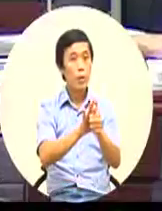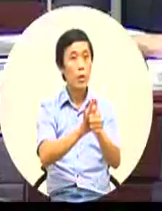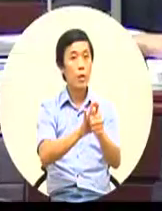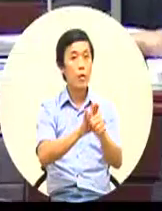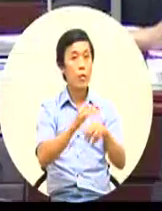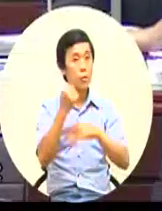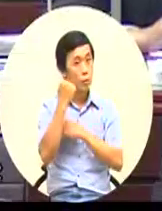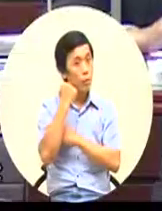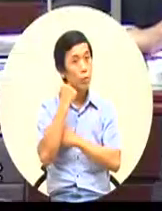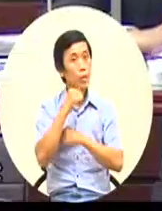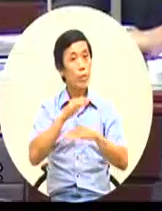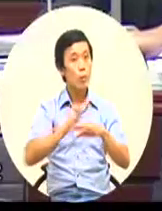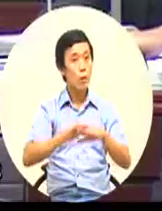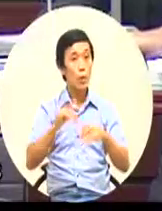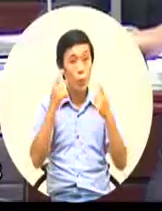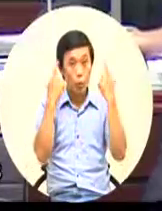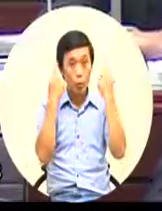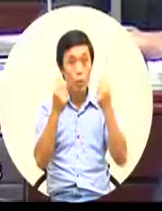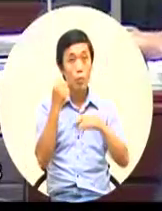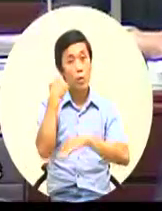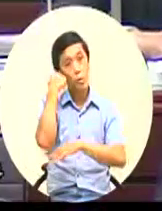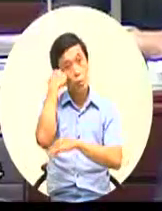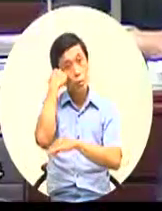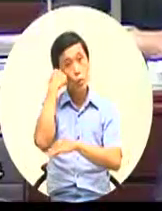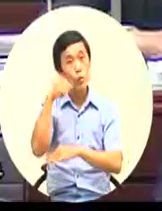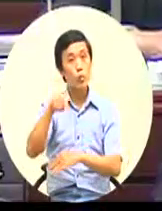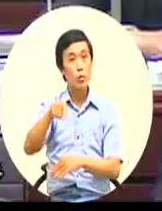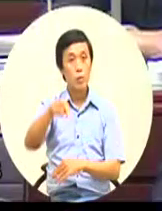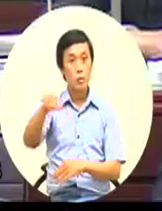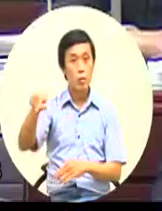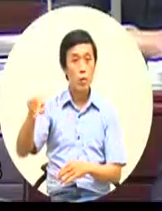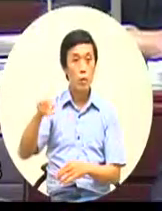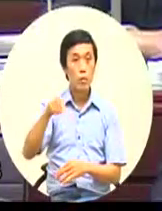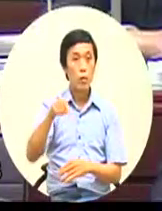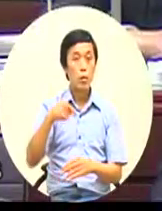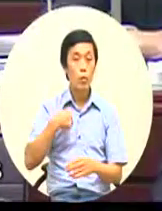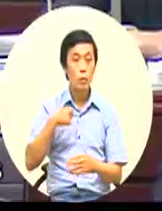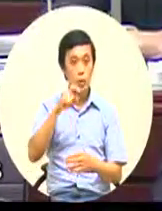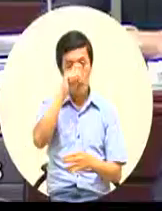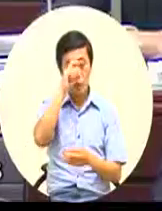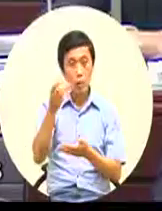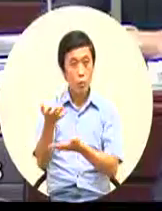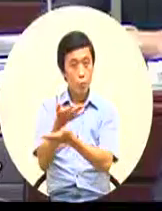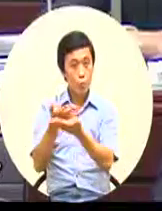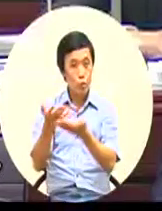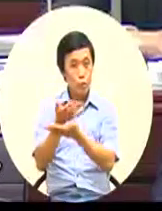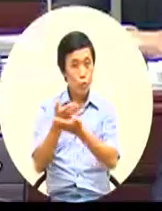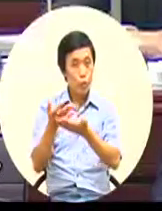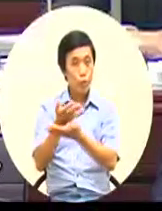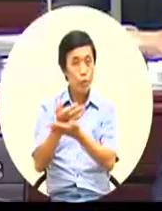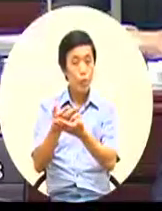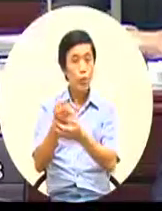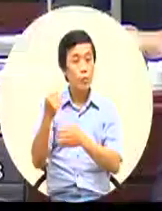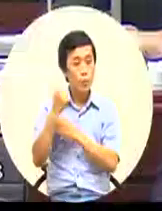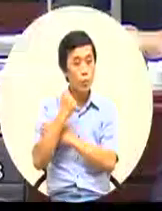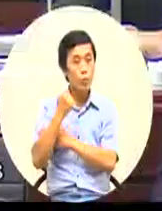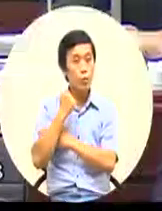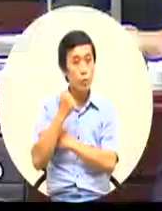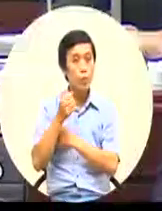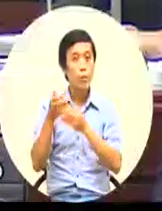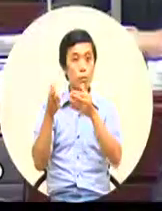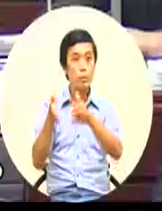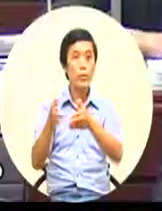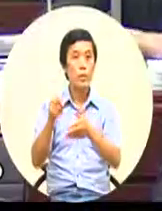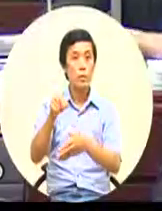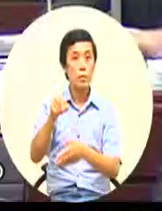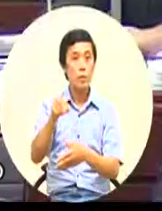部分，那原住户的部分。那我想，我们都尽量沟通协调，好，那尽量在这个部分